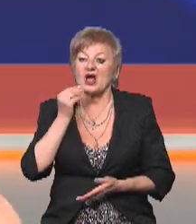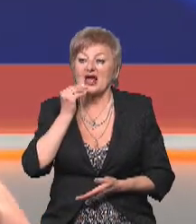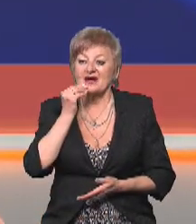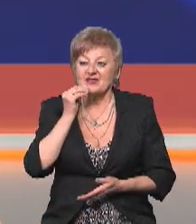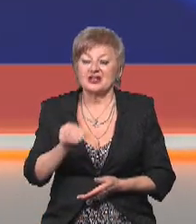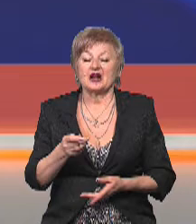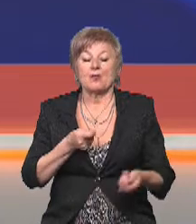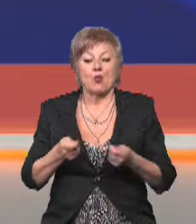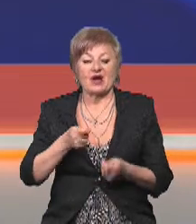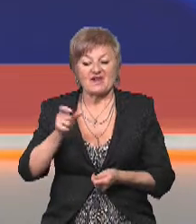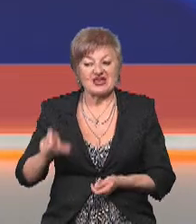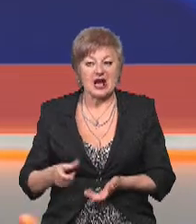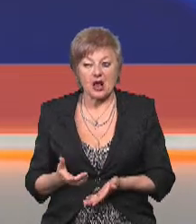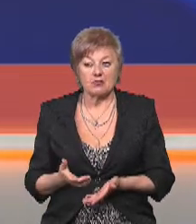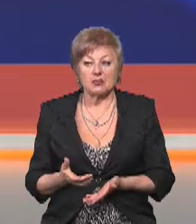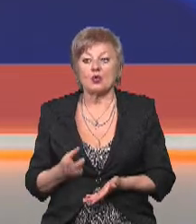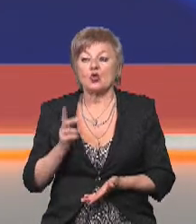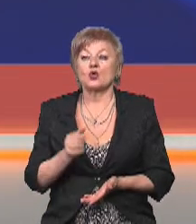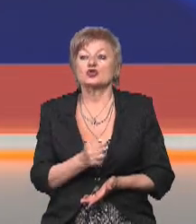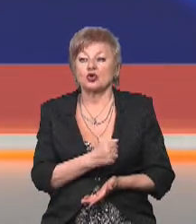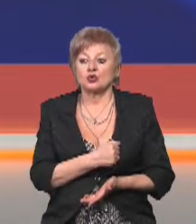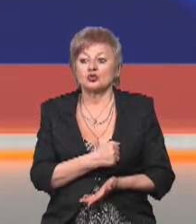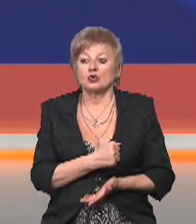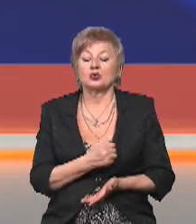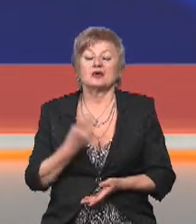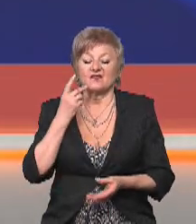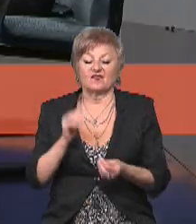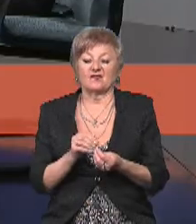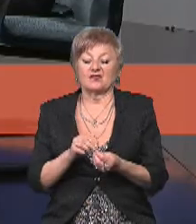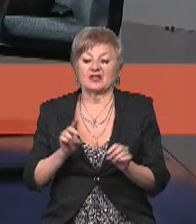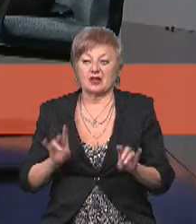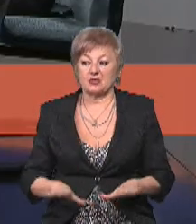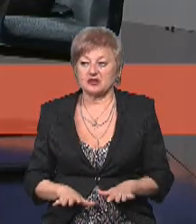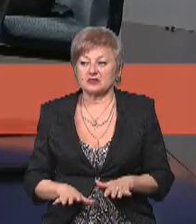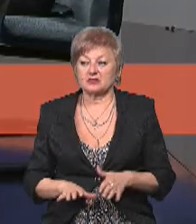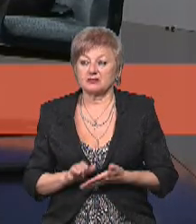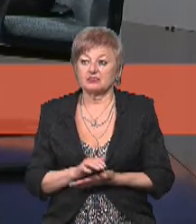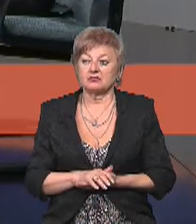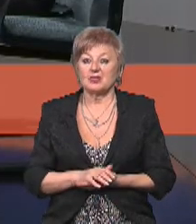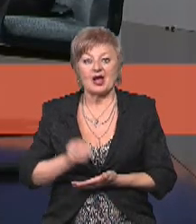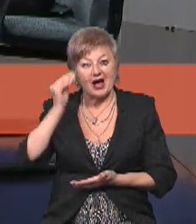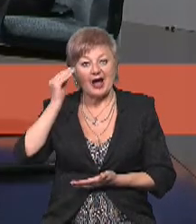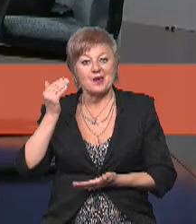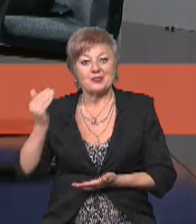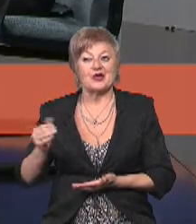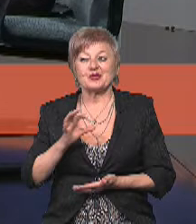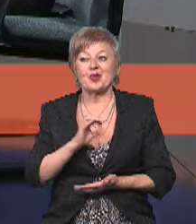эффективным управителям. Но, к сожалению, мы пока топчемся на месте. А думка представника